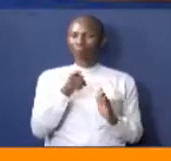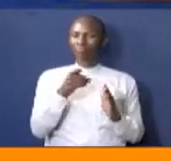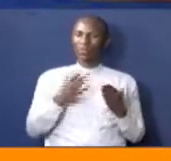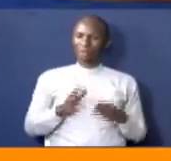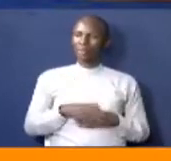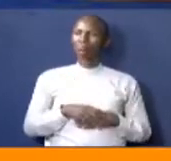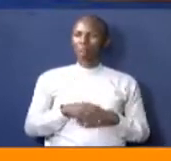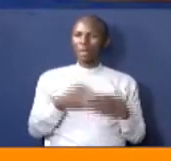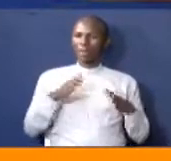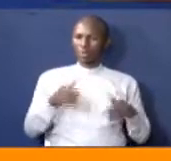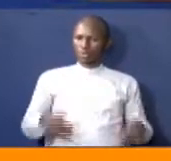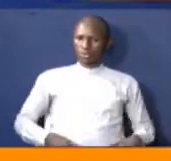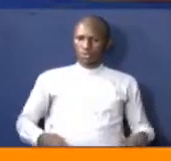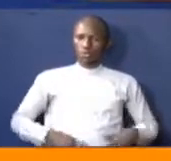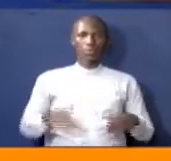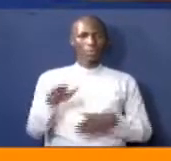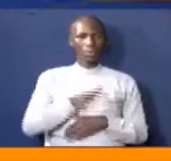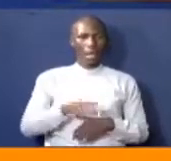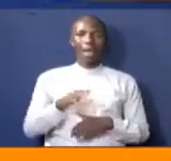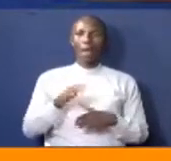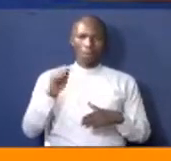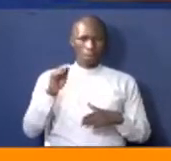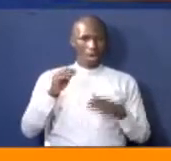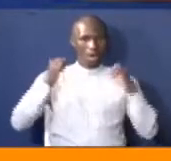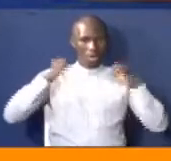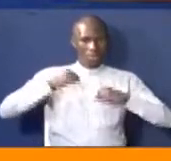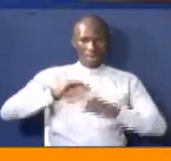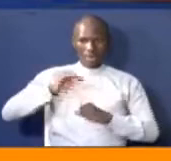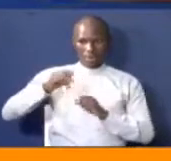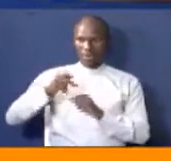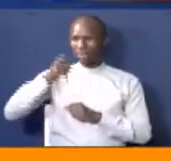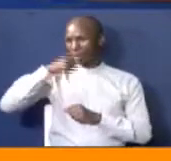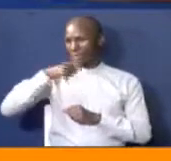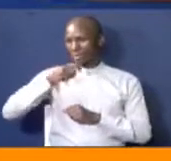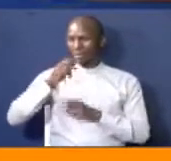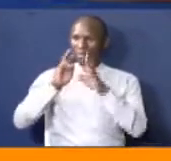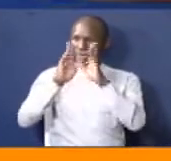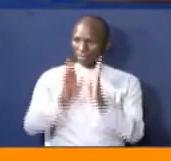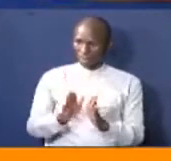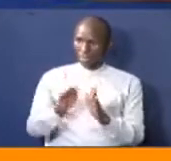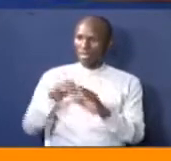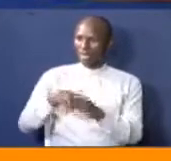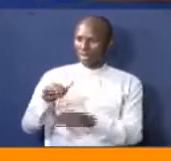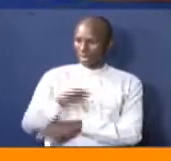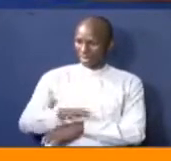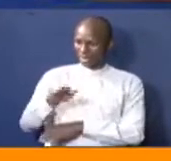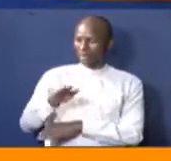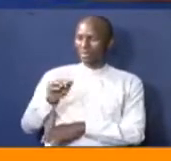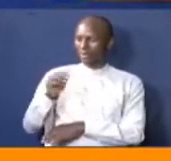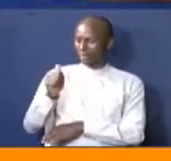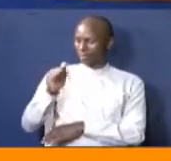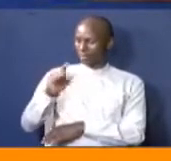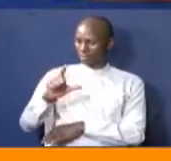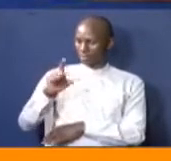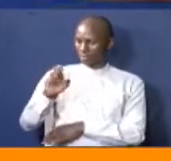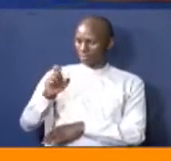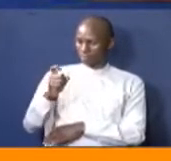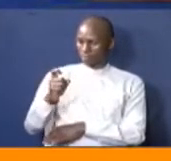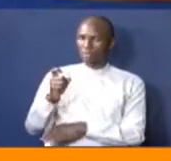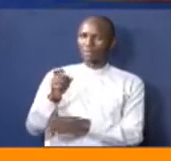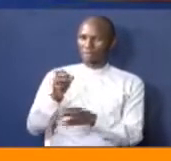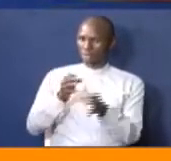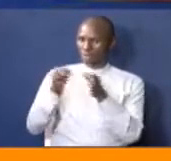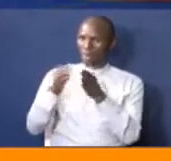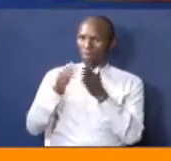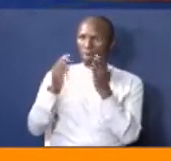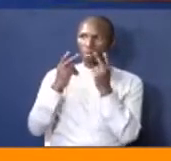kumane ngudhu mwea mwika kumakisio ni chamu inge kilaki kauntini ya kitu ya tono mwandi kituwa mwavo kumakisio ni ke Alex Mwanzia wakitheka